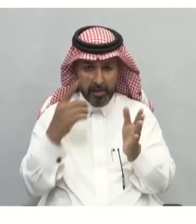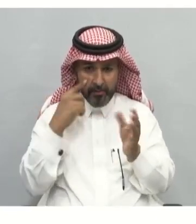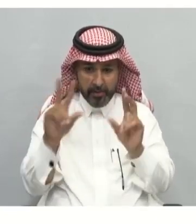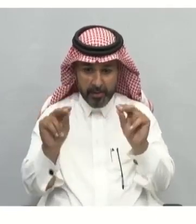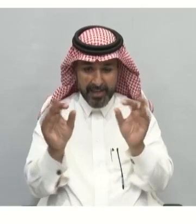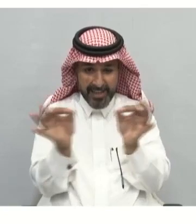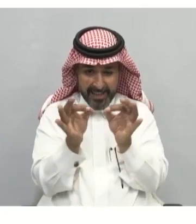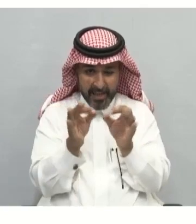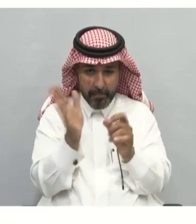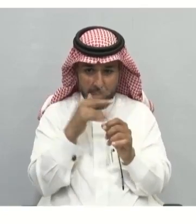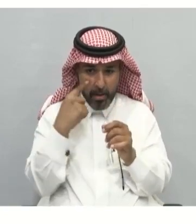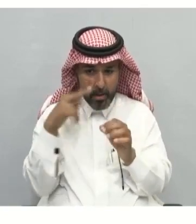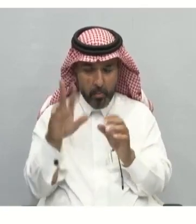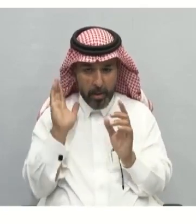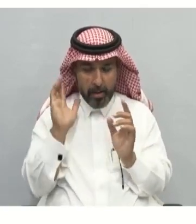وسلامه